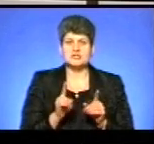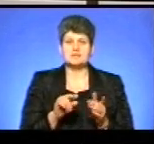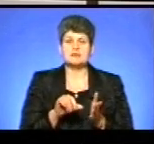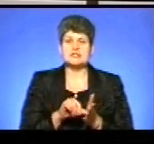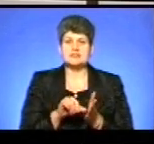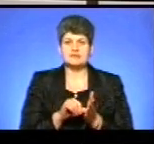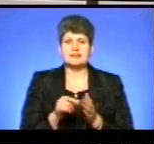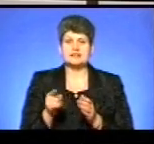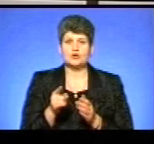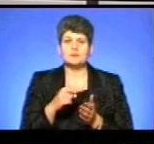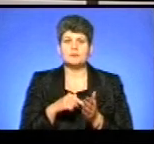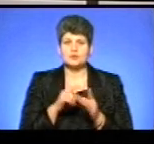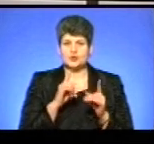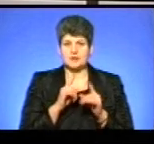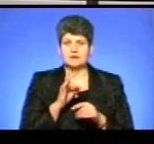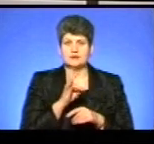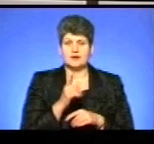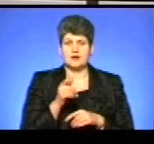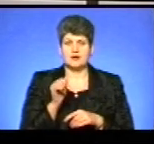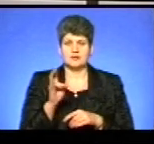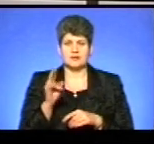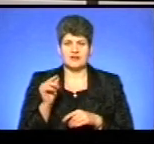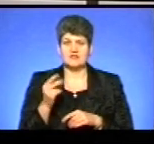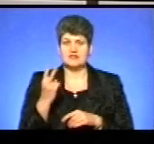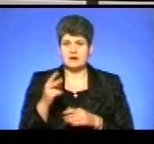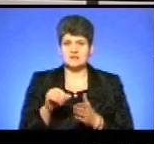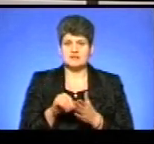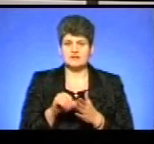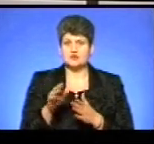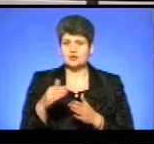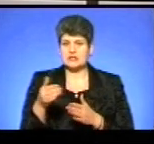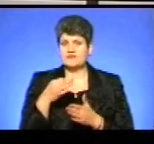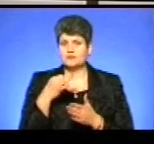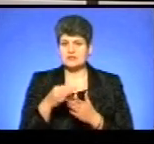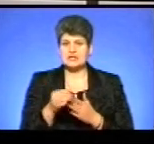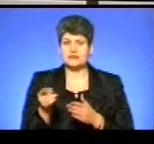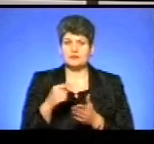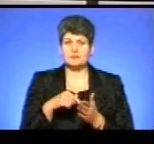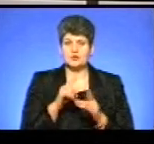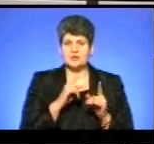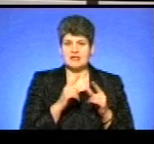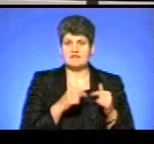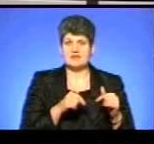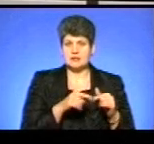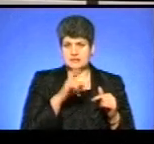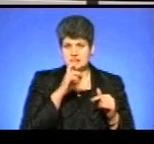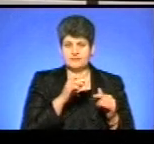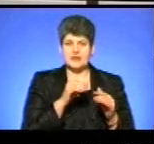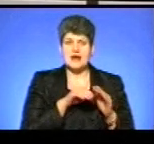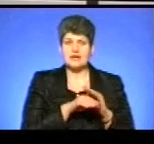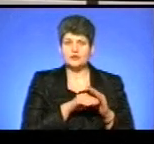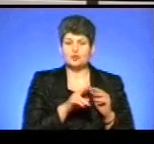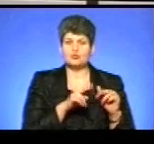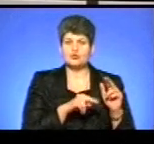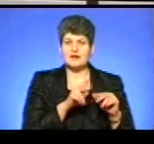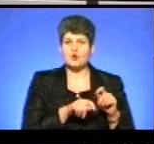представник Тернопільської міськради Наталія Ганкевич. Два представники сторони відповідача Тернопільської міської ради відділу Державного